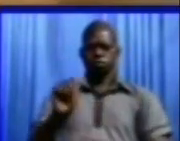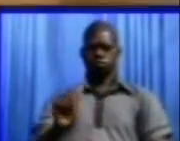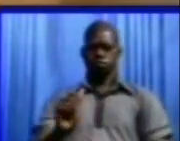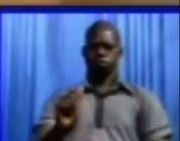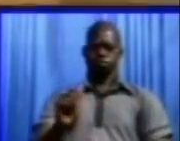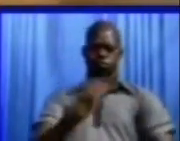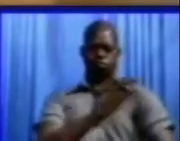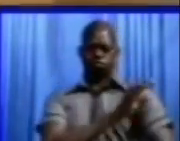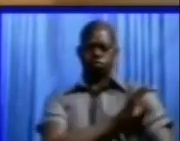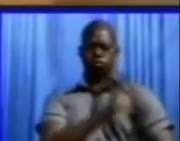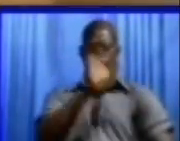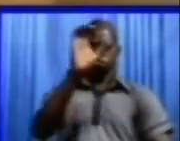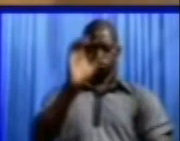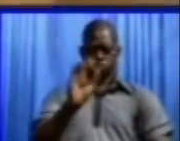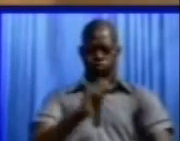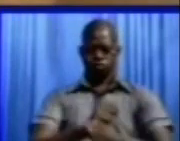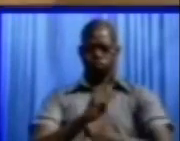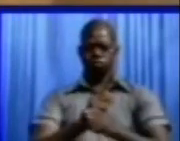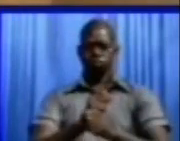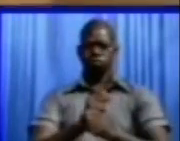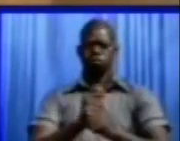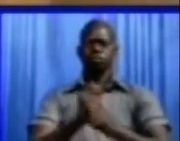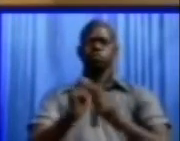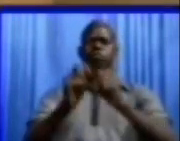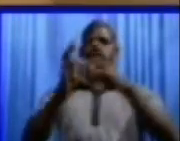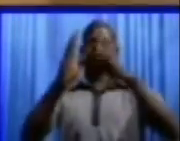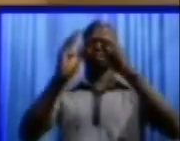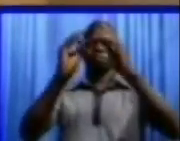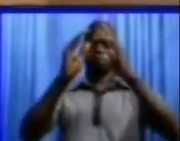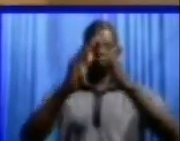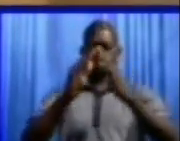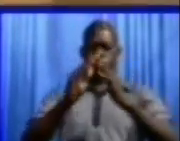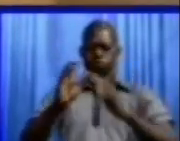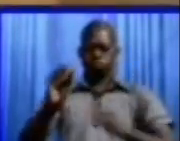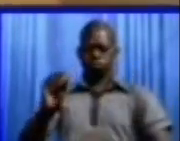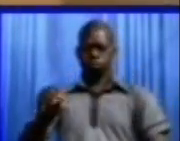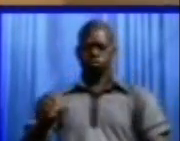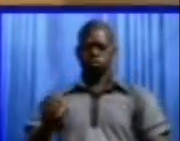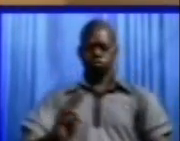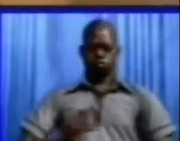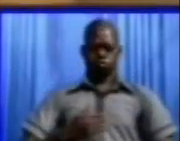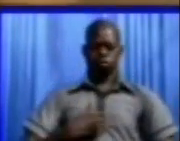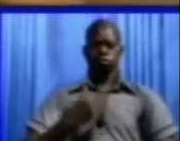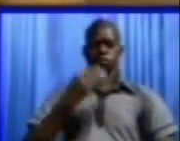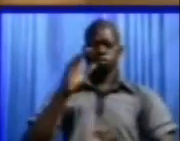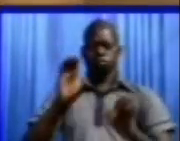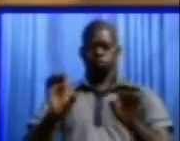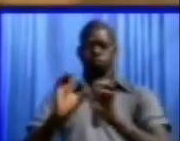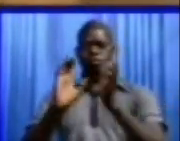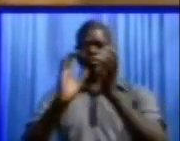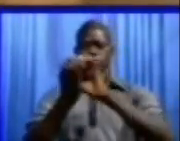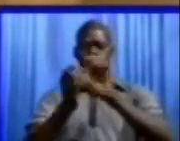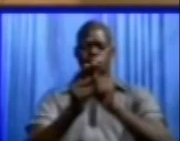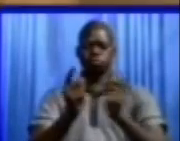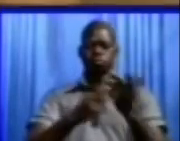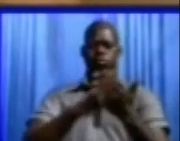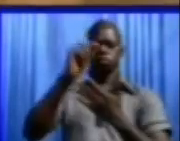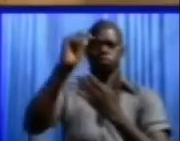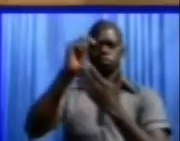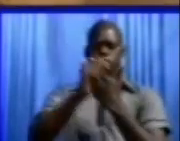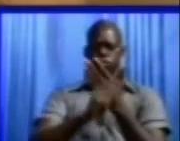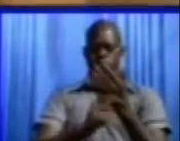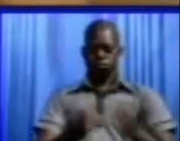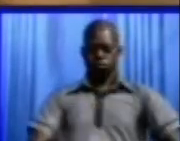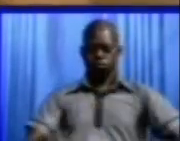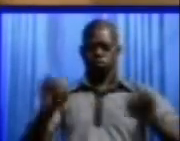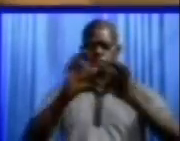le renforcement des capacités des acteurs de la commune de Ouagadougou. Vous savez que nous avons à faire face de plus en plus à des grands projets et il est